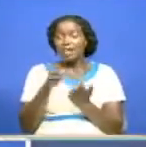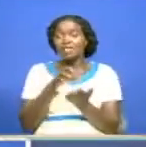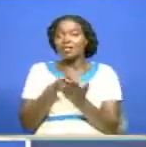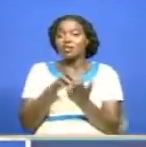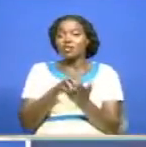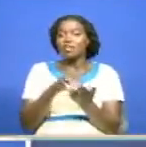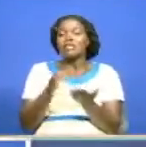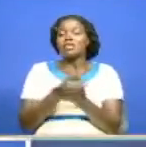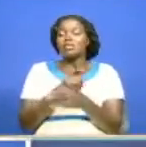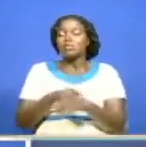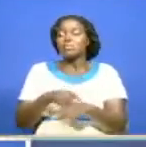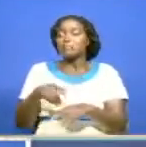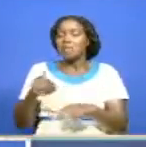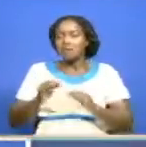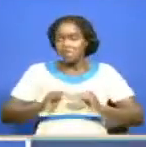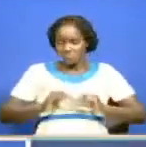mimba.